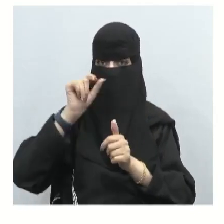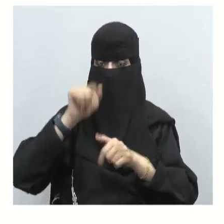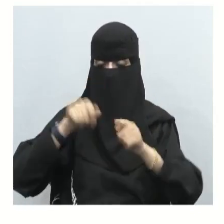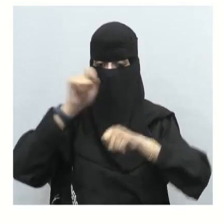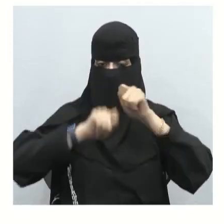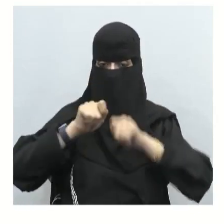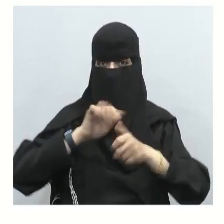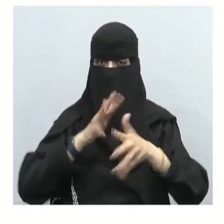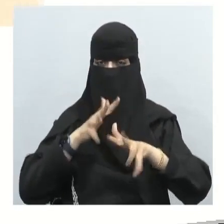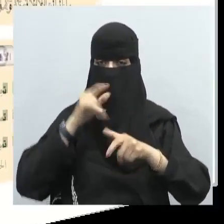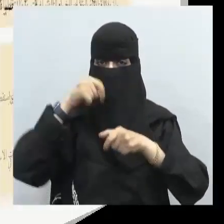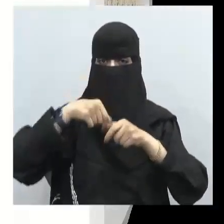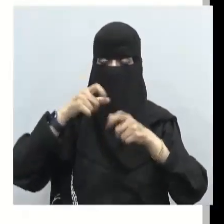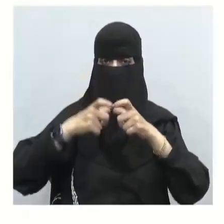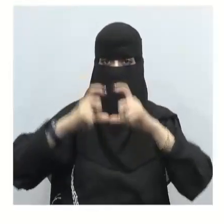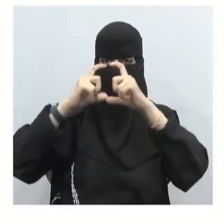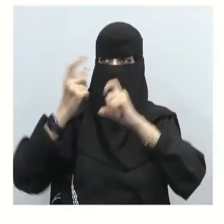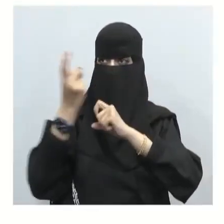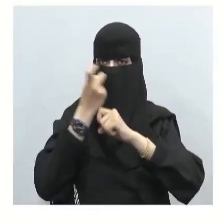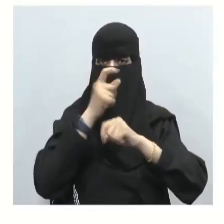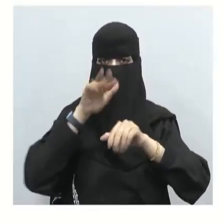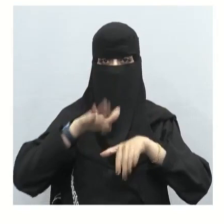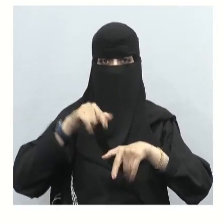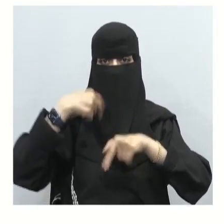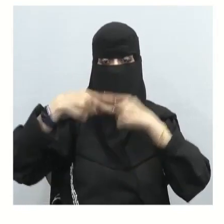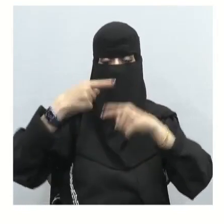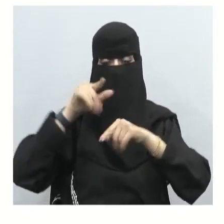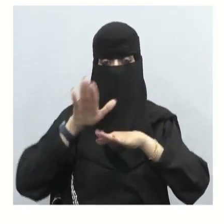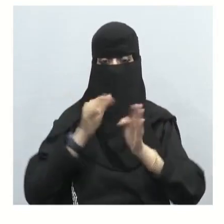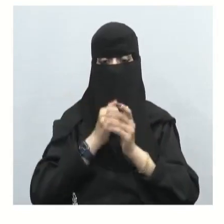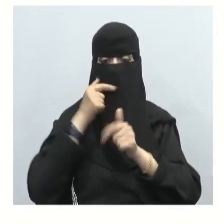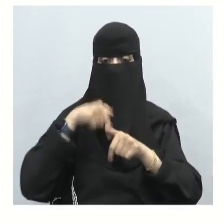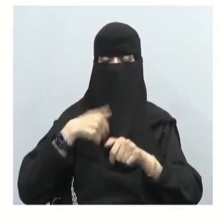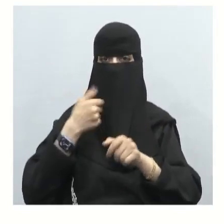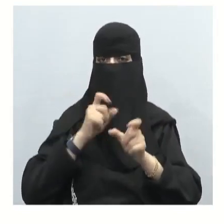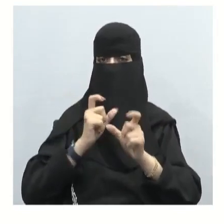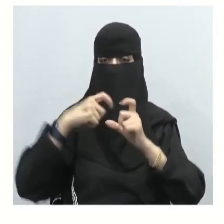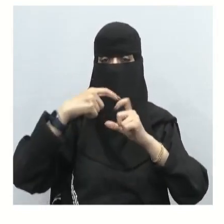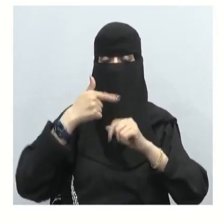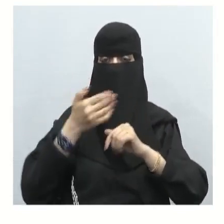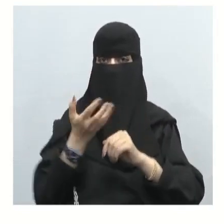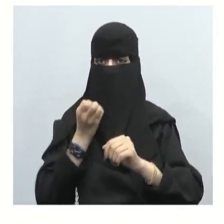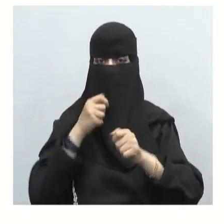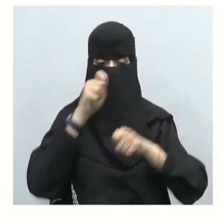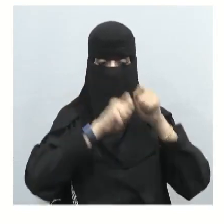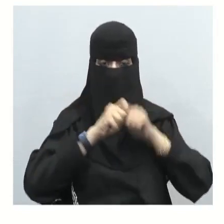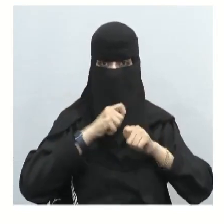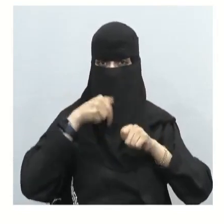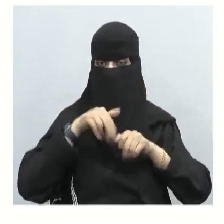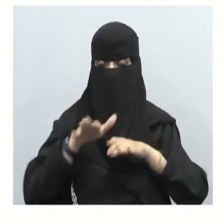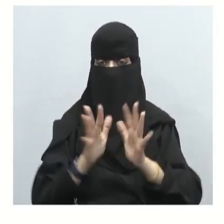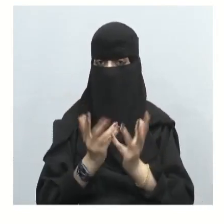الممكنه لمرشحات الاستقطاب في الحياه اليوميه اهم الادوات والمواد المستخدمه